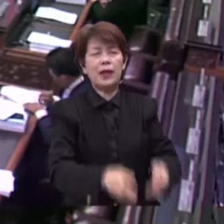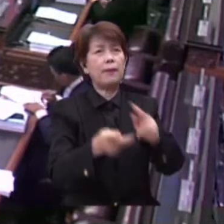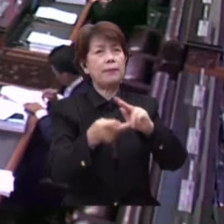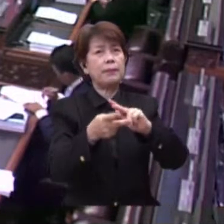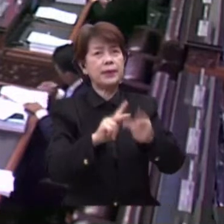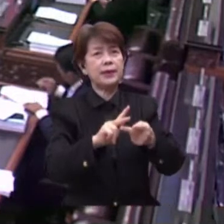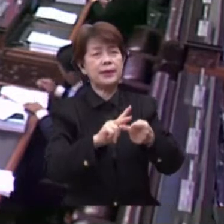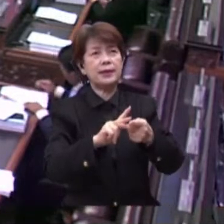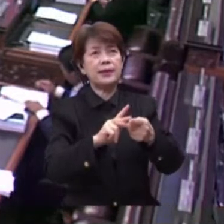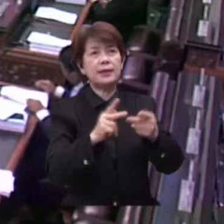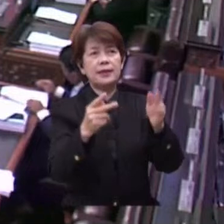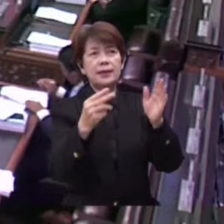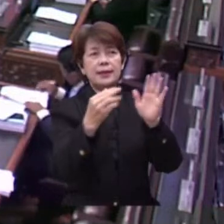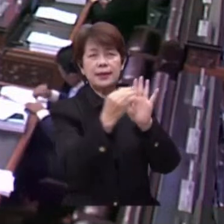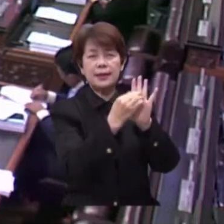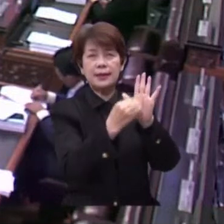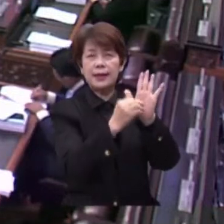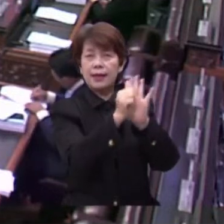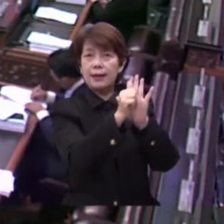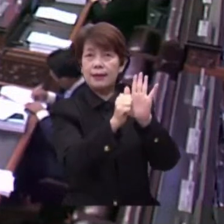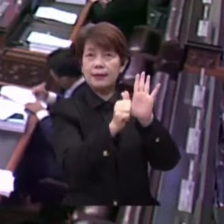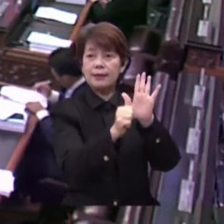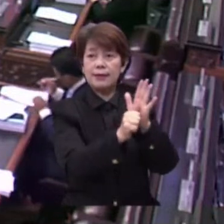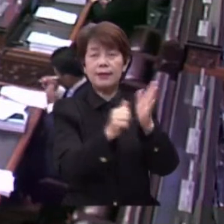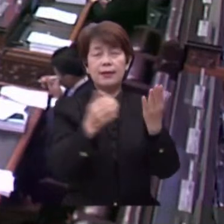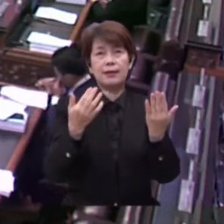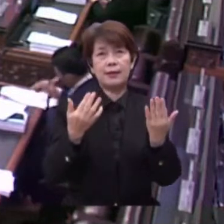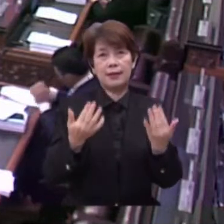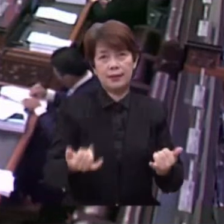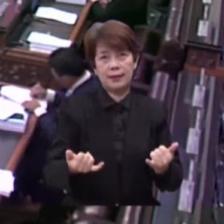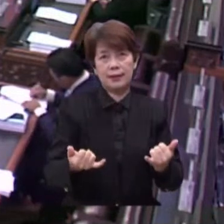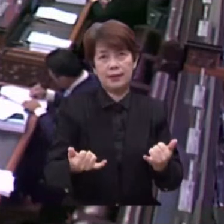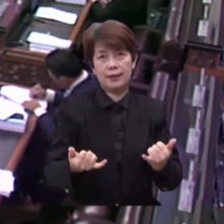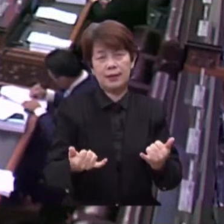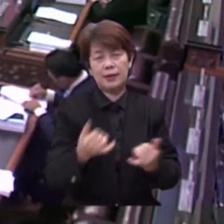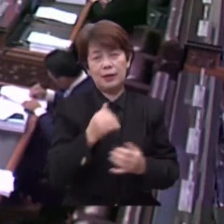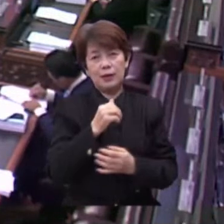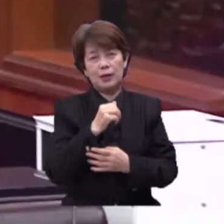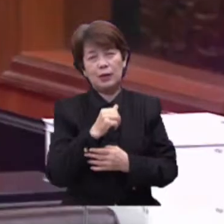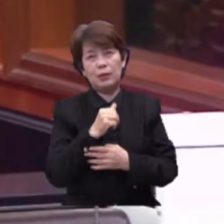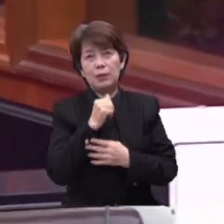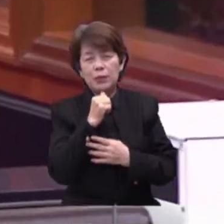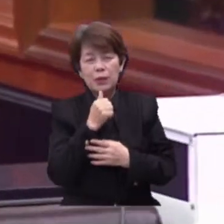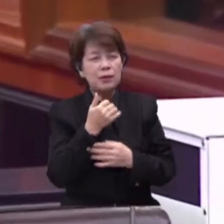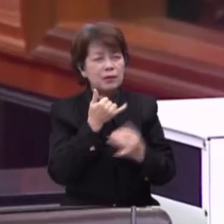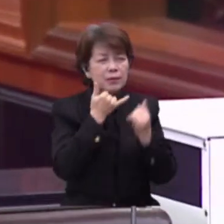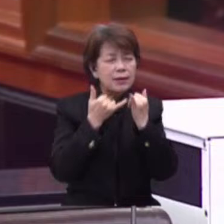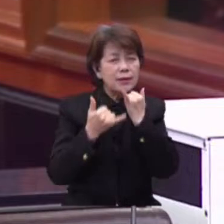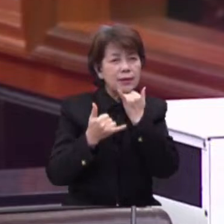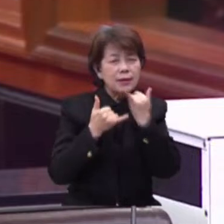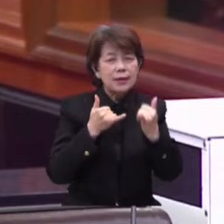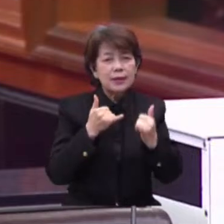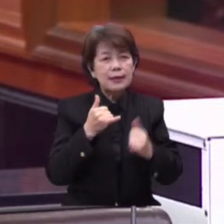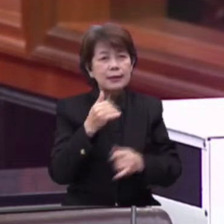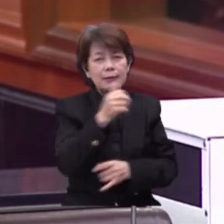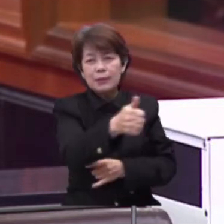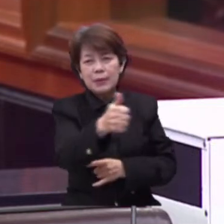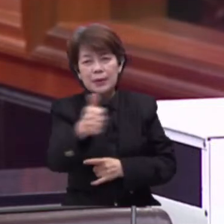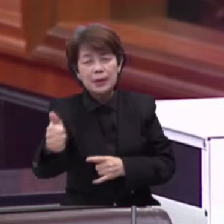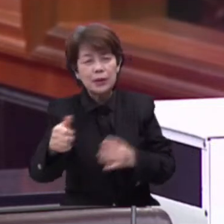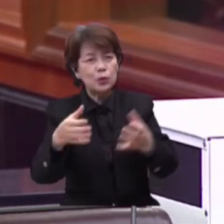melibatkan kita tidak lagi menjinayahkan pihak yang ingin membunuh diri